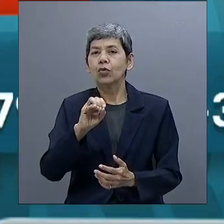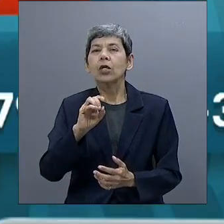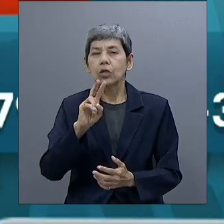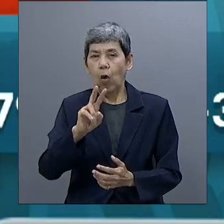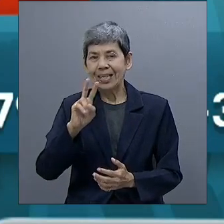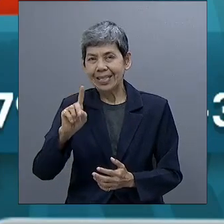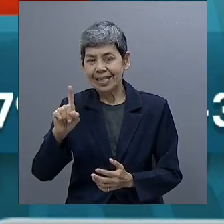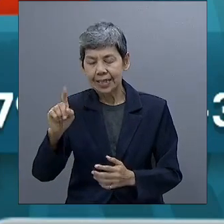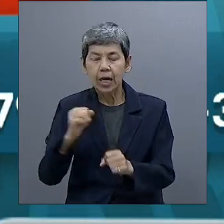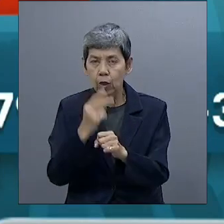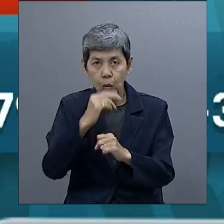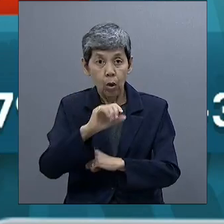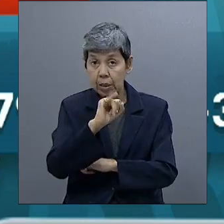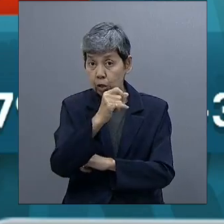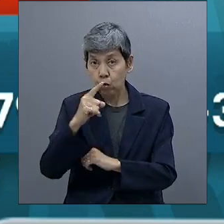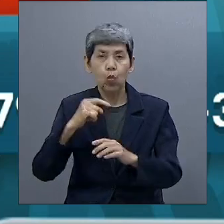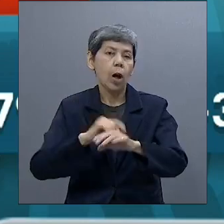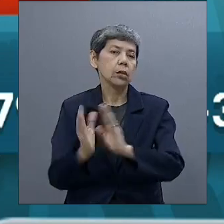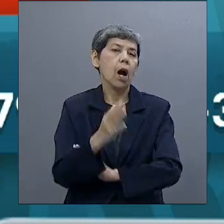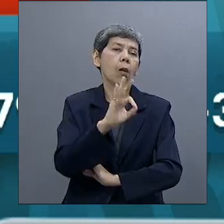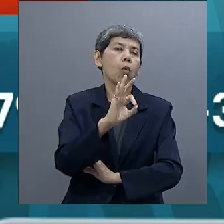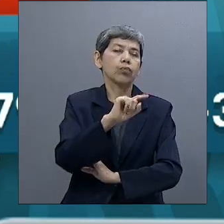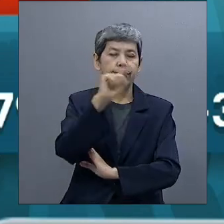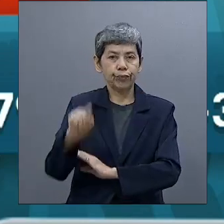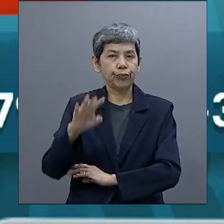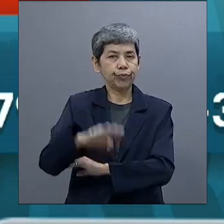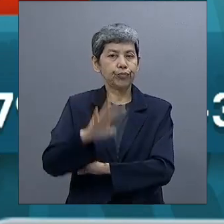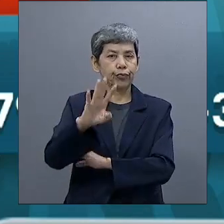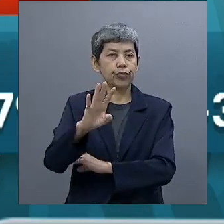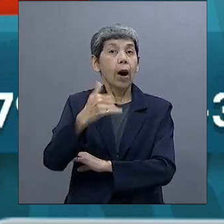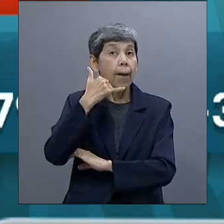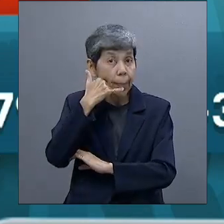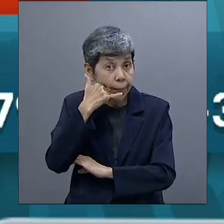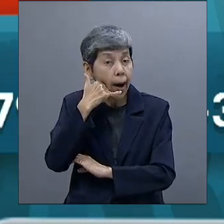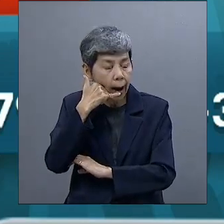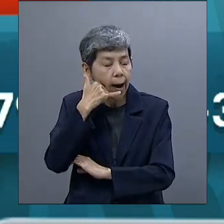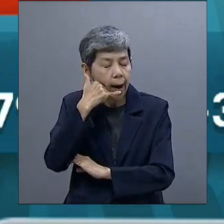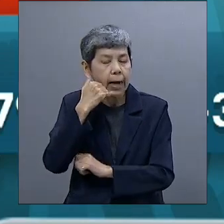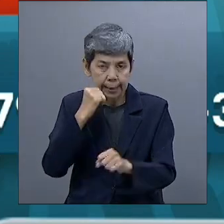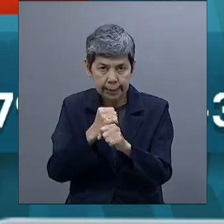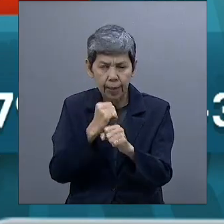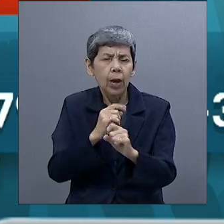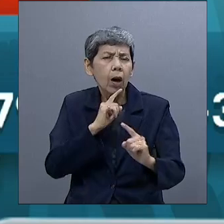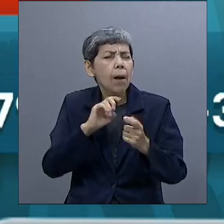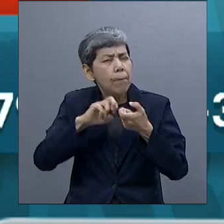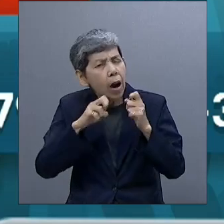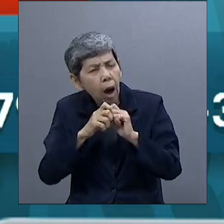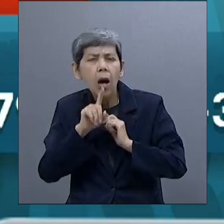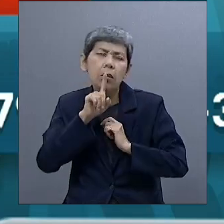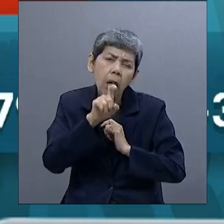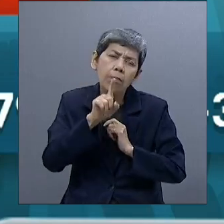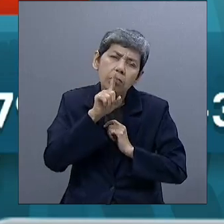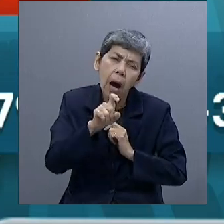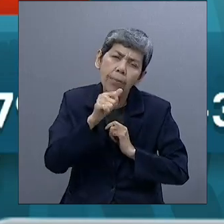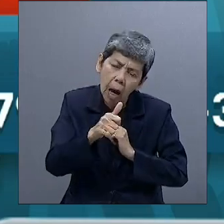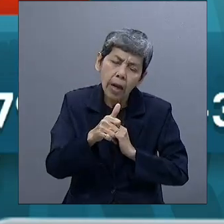027902111ทุกวันจันทร์ถึงวันศุกร์ตั้งแต่ 9:00 น.ถึง 4:00 น.เบอร์โทรศัพท์นี้นะคะสามารถที่จะปรึกษาปัญหากฎหมายก็ได้ประก